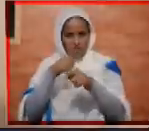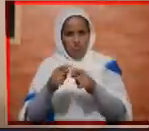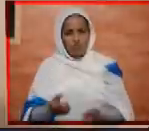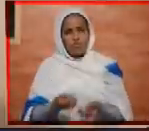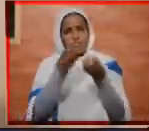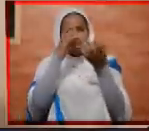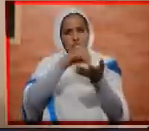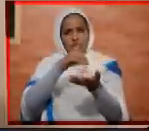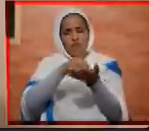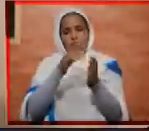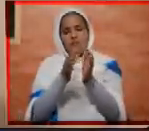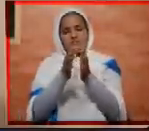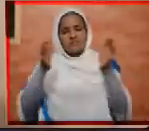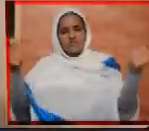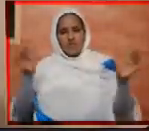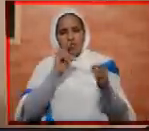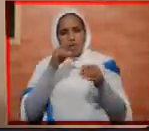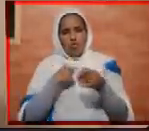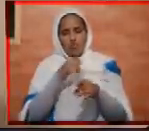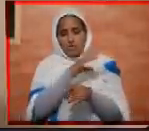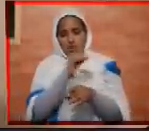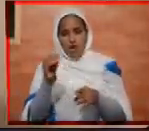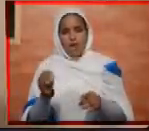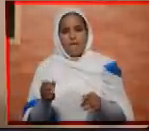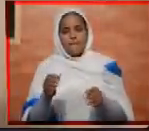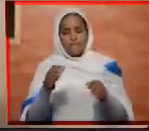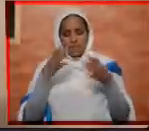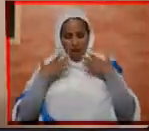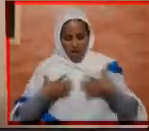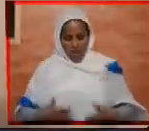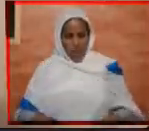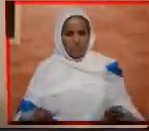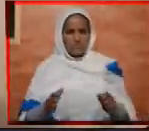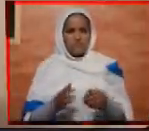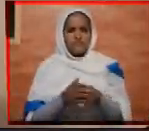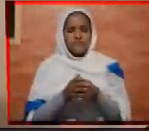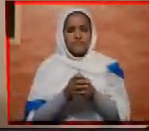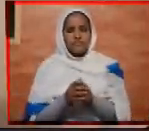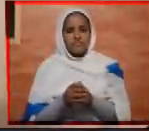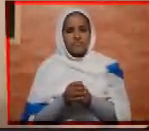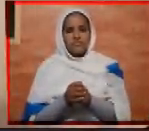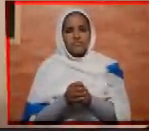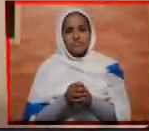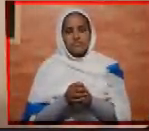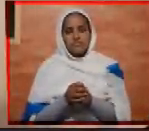በድርሳኑ በቤተ ክርስቲያን አገልግሎት እየተመደቡ